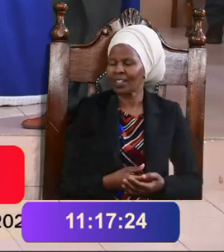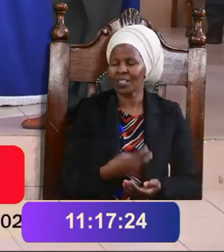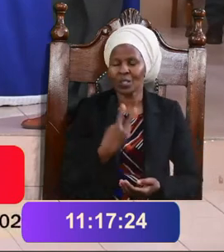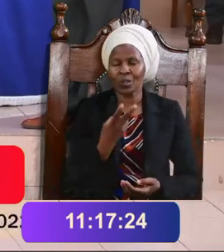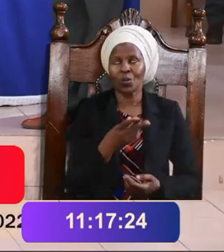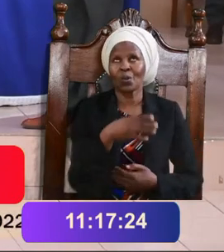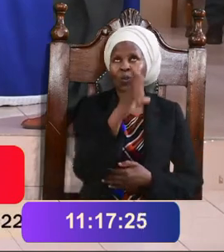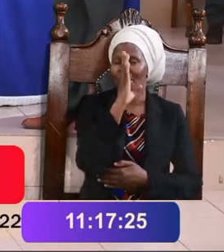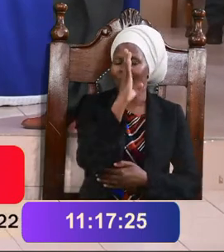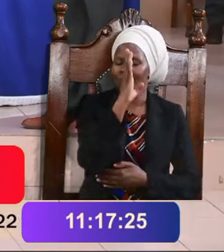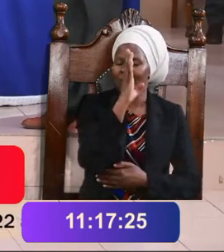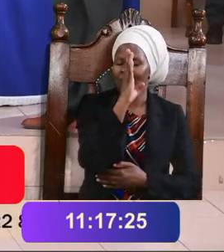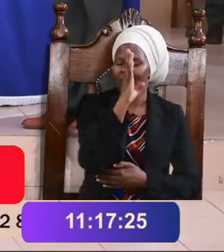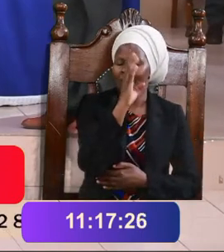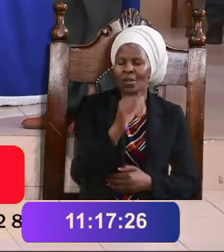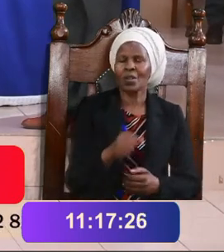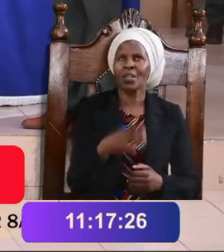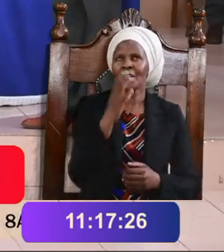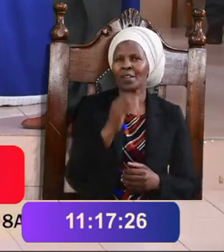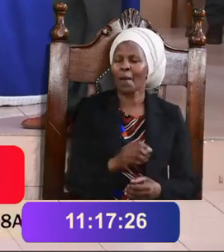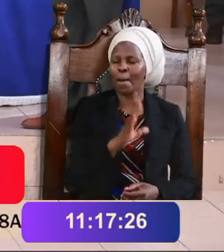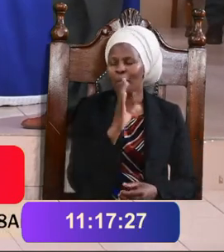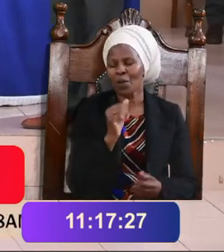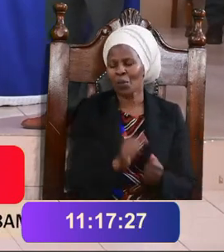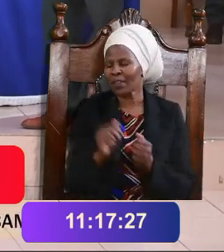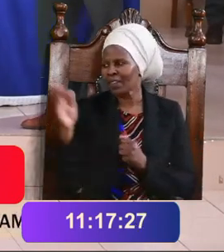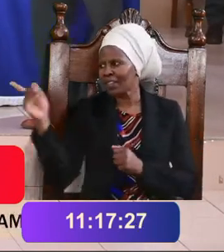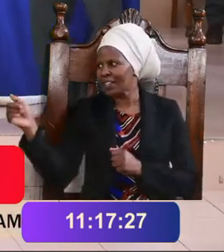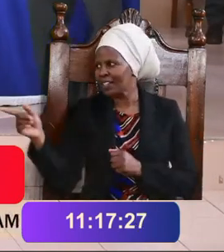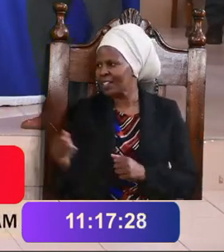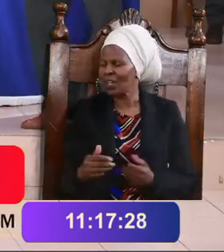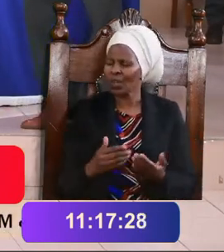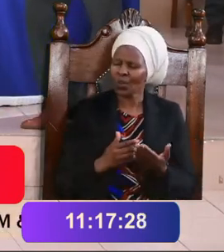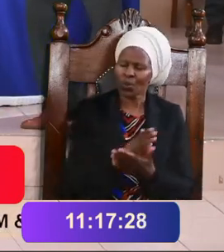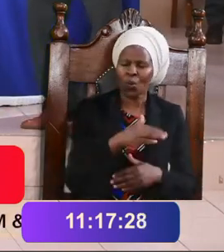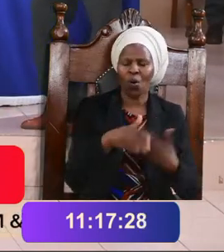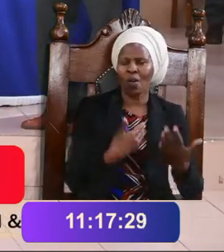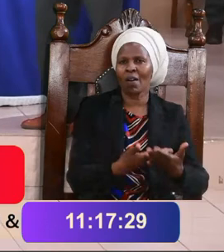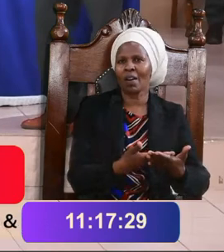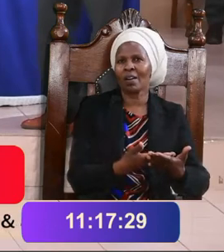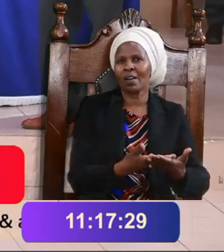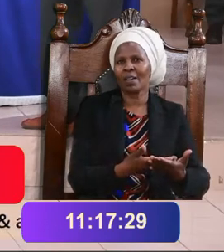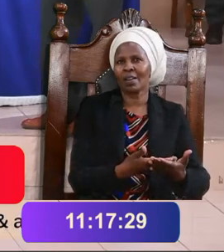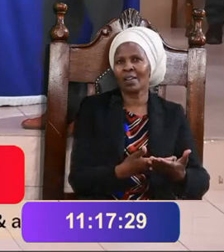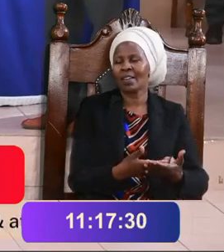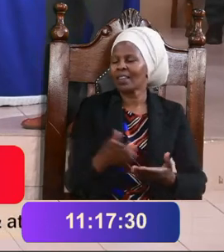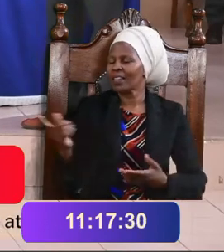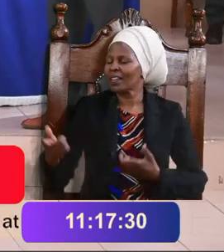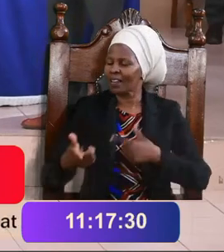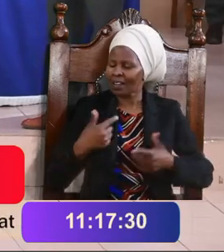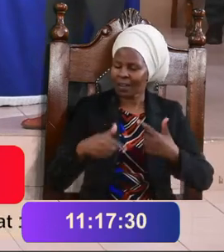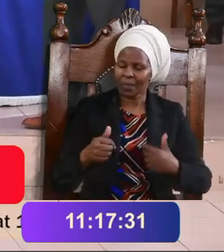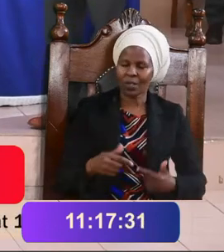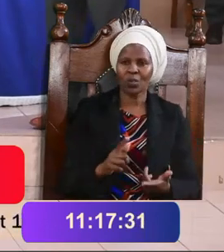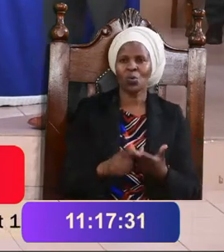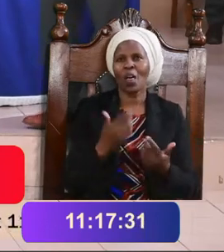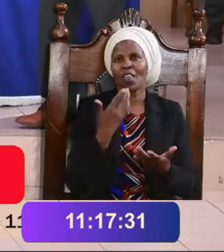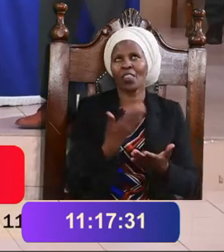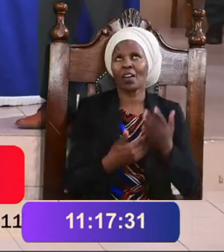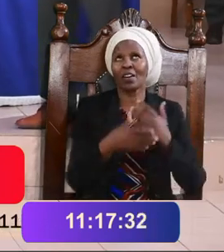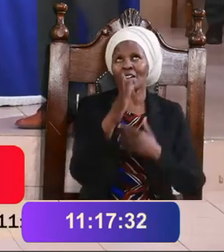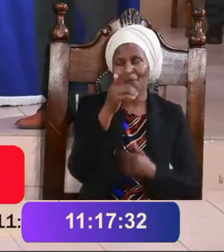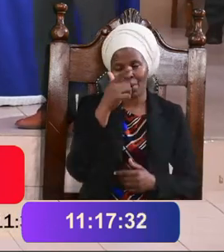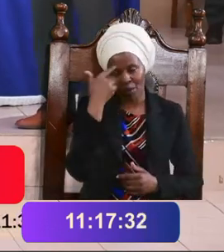Bwana ukiwa pamoja nao katika hali zote, na wamekuja kukuambia ni asanti